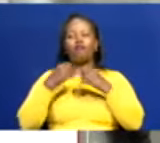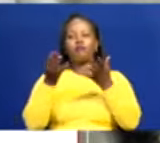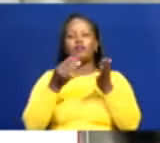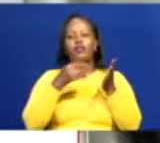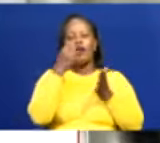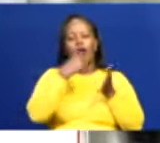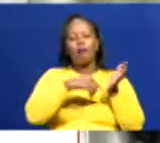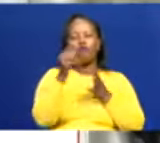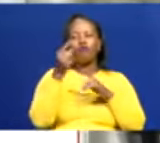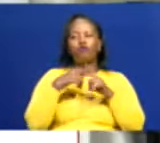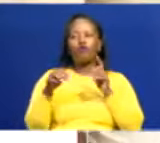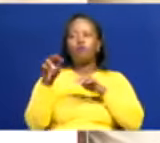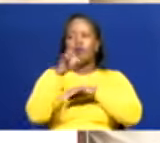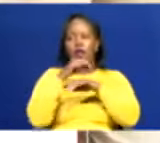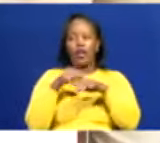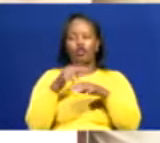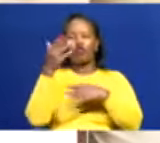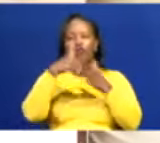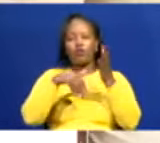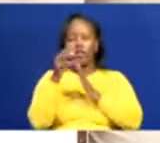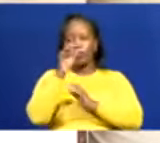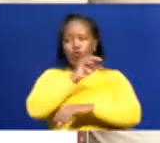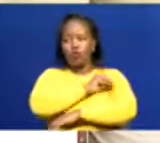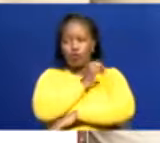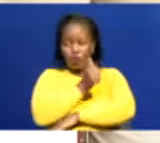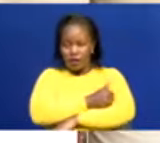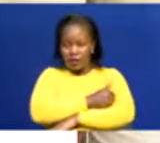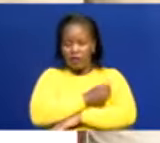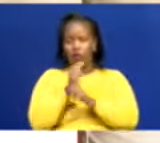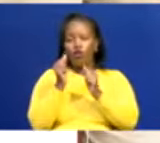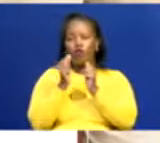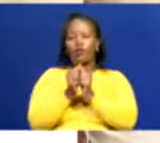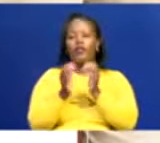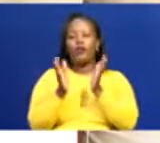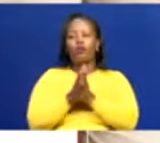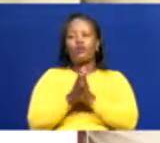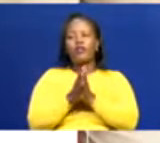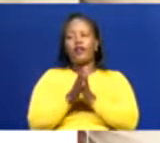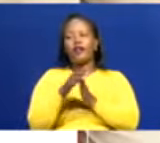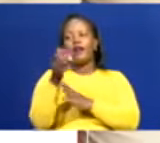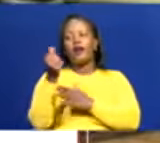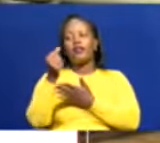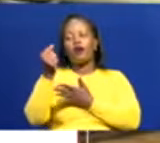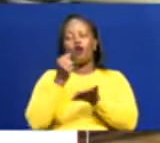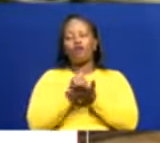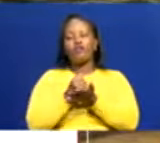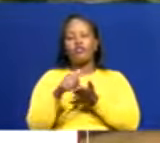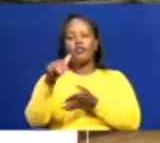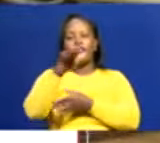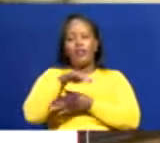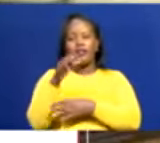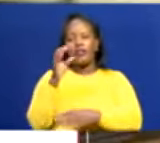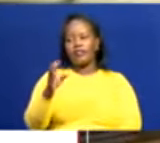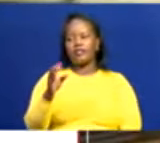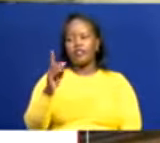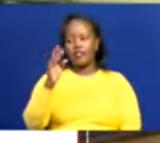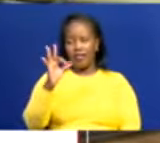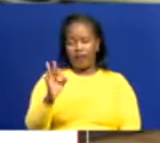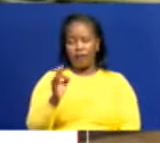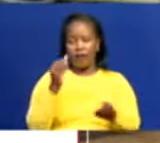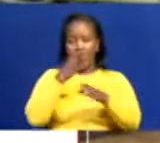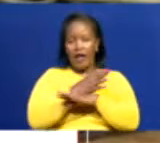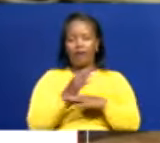ya kitaifa ya ujenzi NCA kwa ushirikiano na afisi ya ustawi wa maeneo bunge CDF baada ya